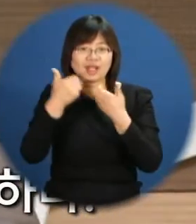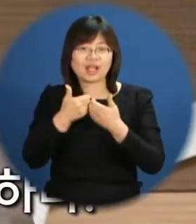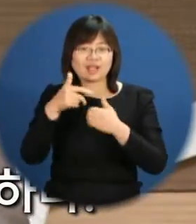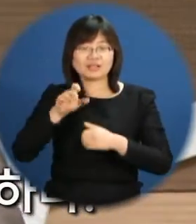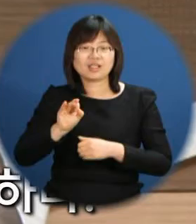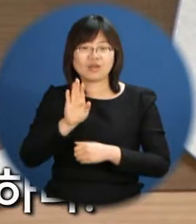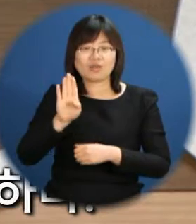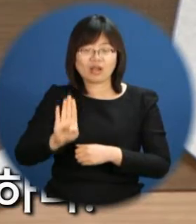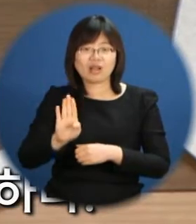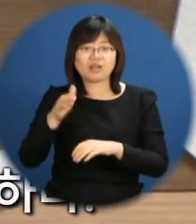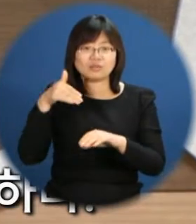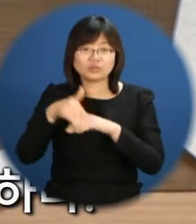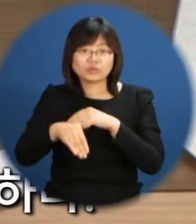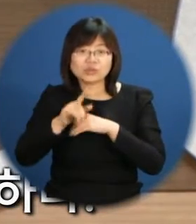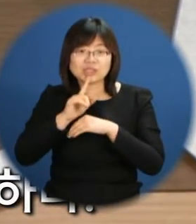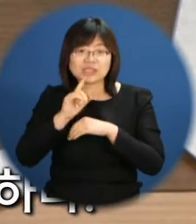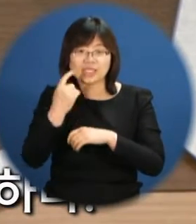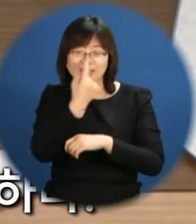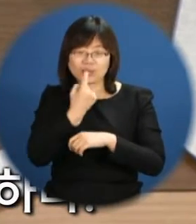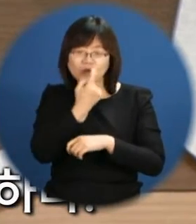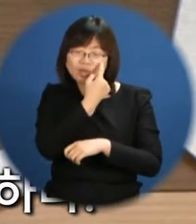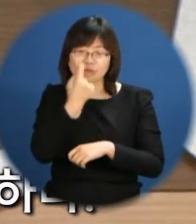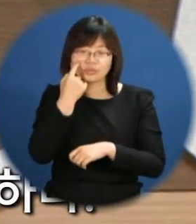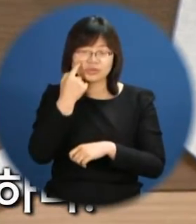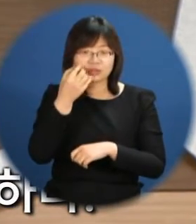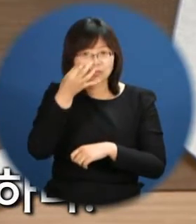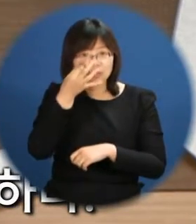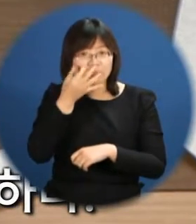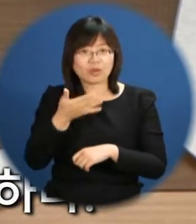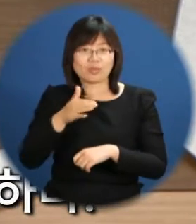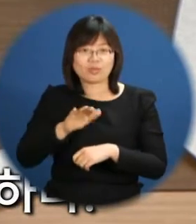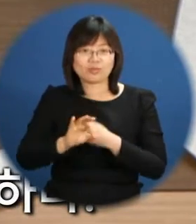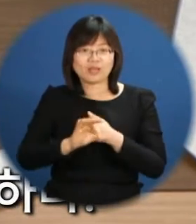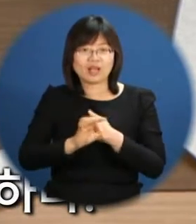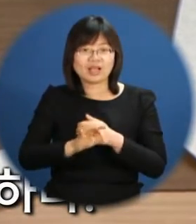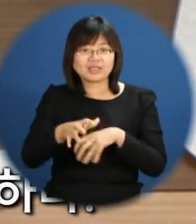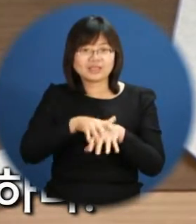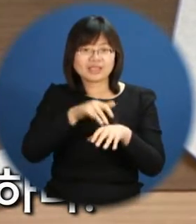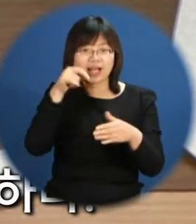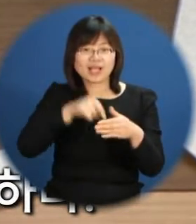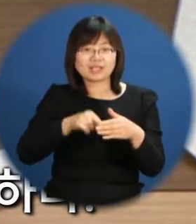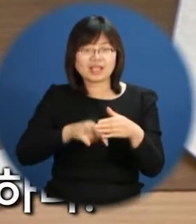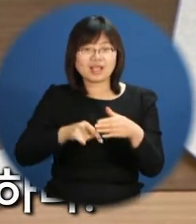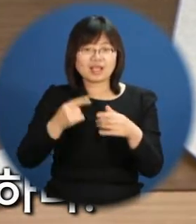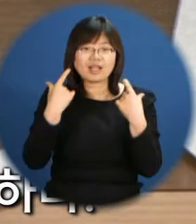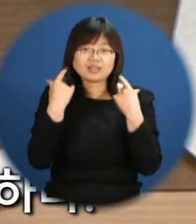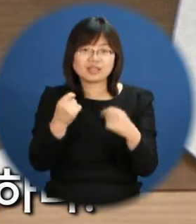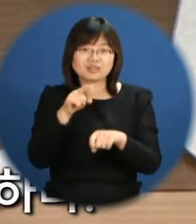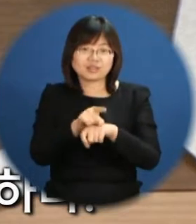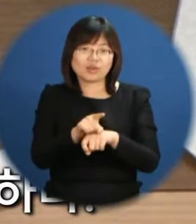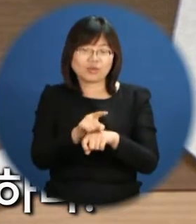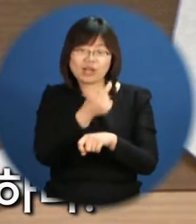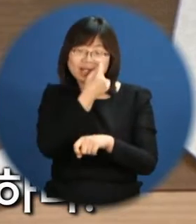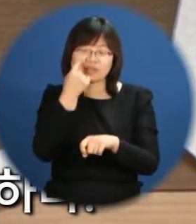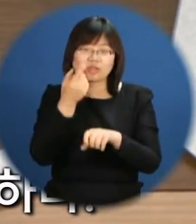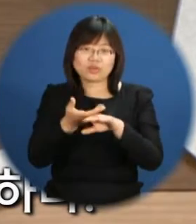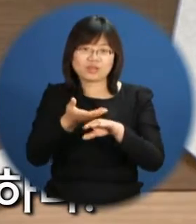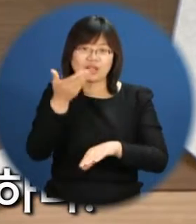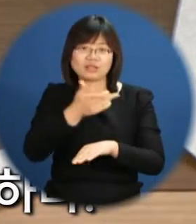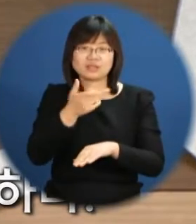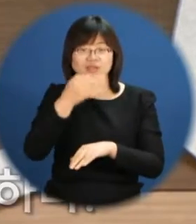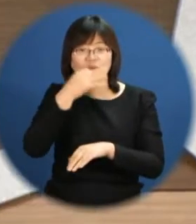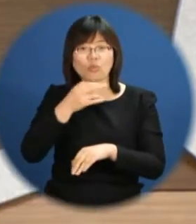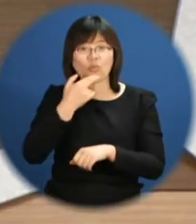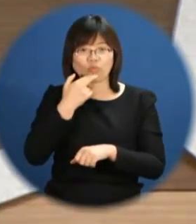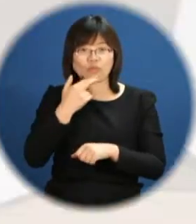정 합주 그러면 일원의 검증이란 것은 체제 내부의 일관성을 확인해 보는 거 이상의 큰